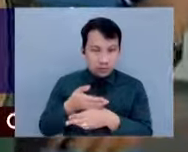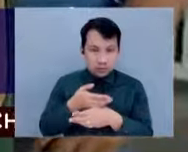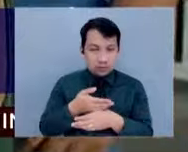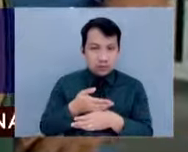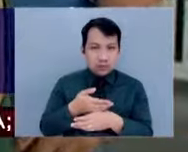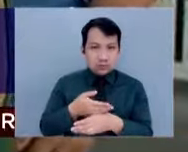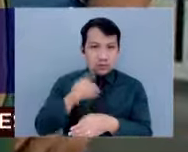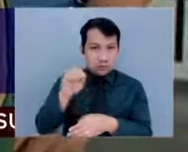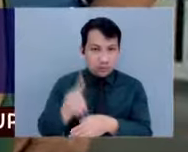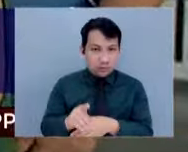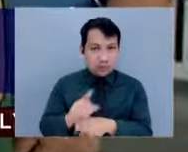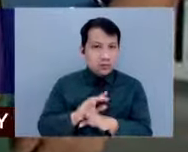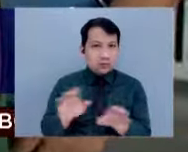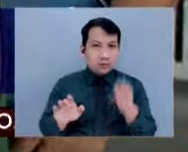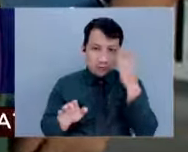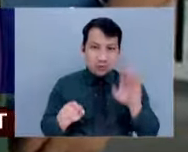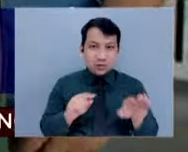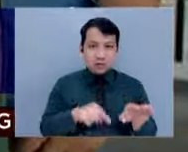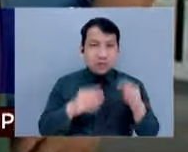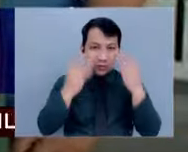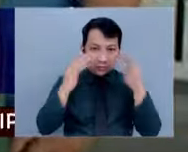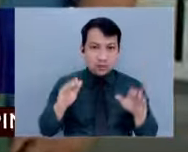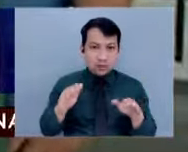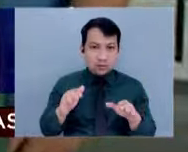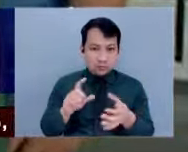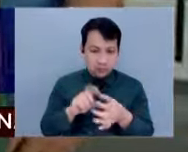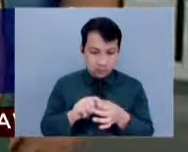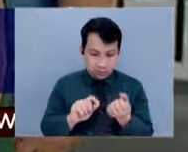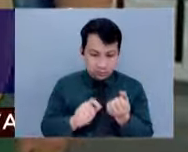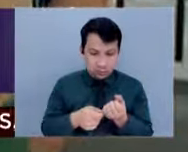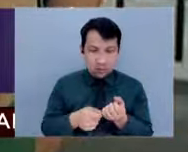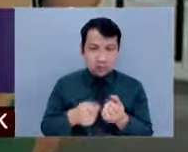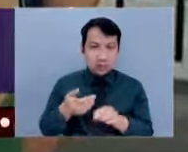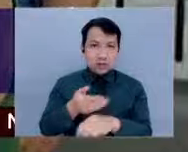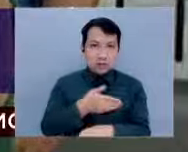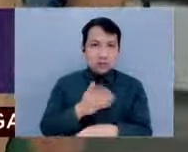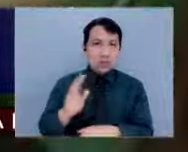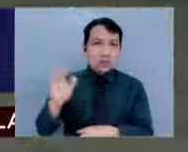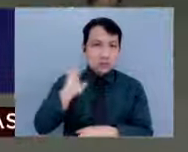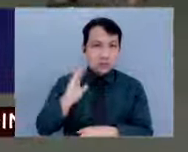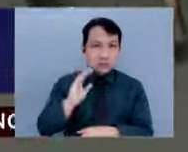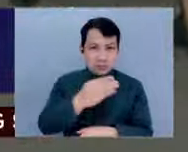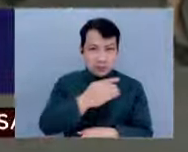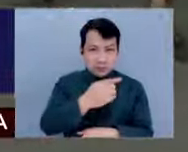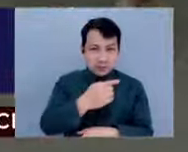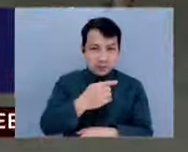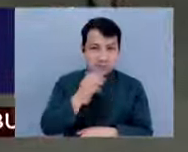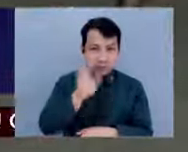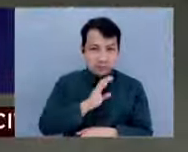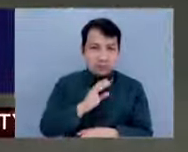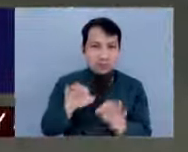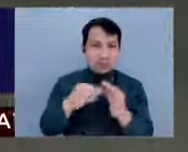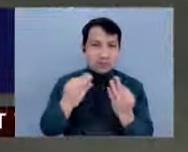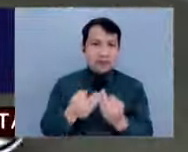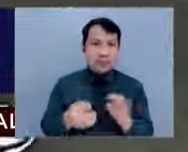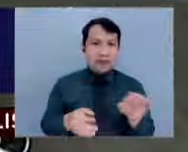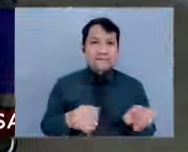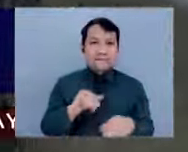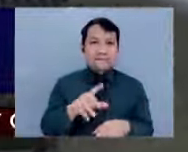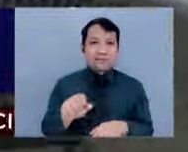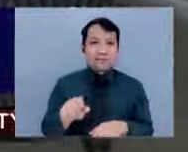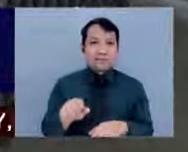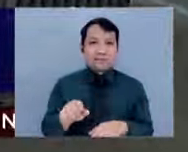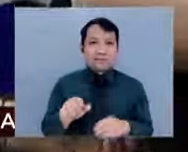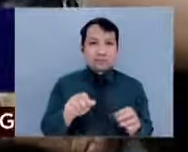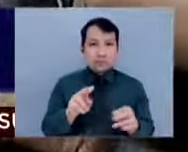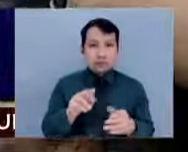ba, hindi mo alam kung ano yung ano. Kahit na nakapadlock siya, before nasira yung ano. Ang pamilya sinadhan naman, nasa NAIA na